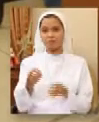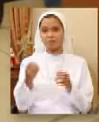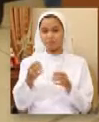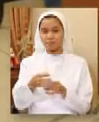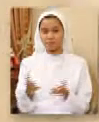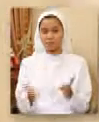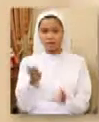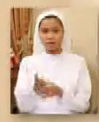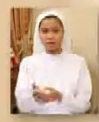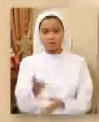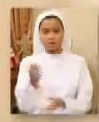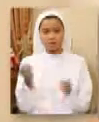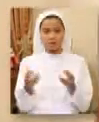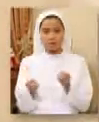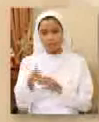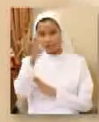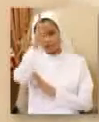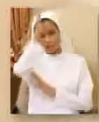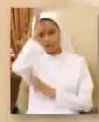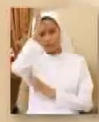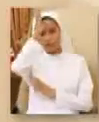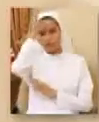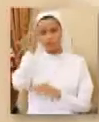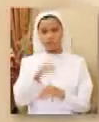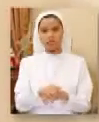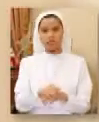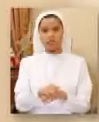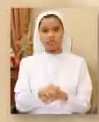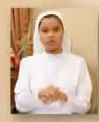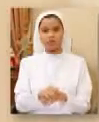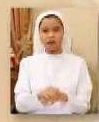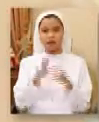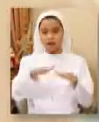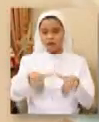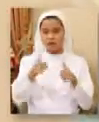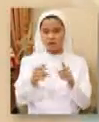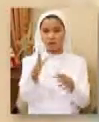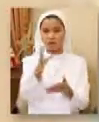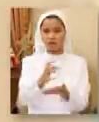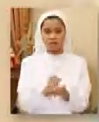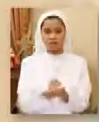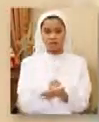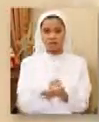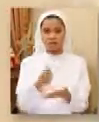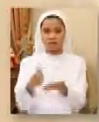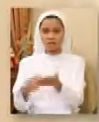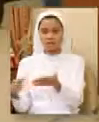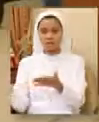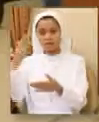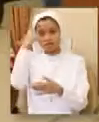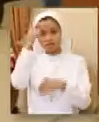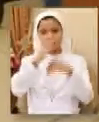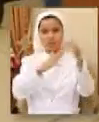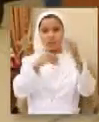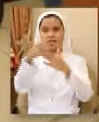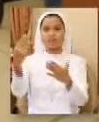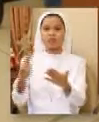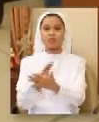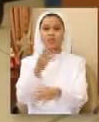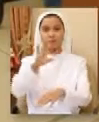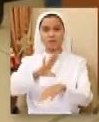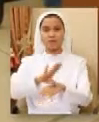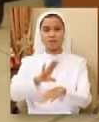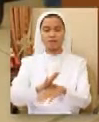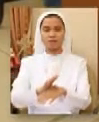at saka ng simbahan. Let's say, 10 tiles, itong cost. Opo, these are pledges. Oh. Normally, kunyari, pagbibili ako